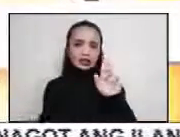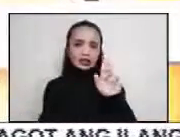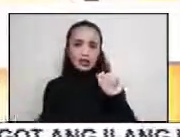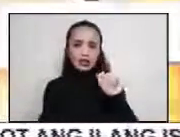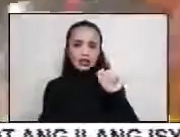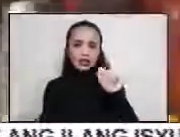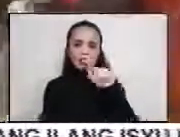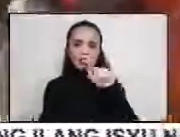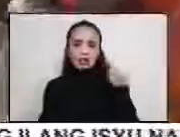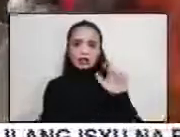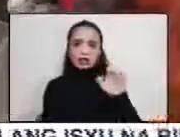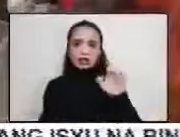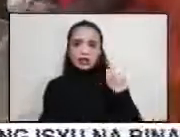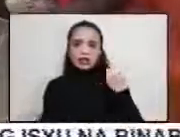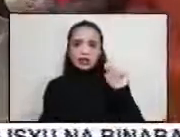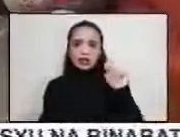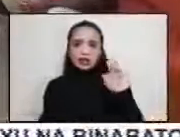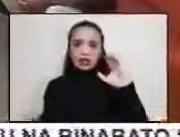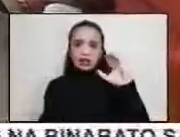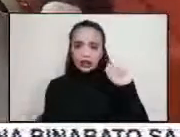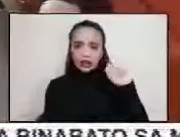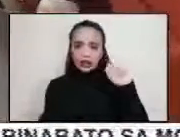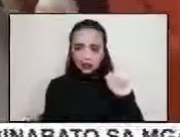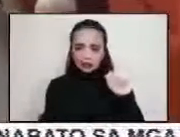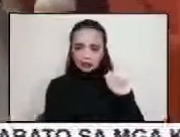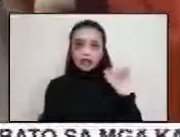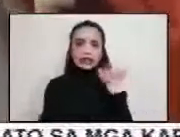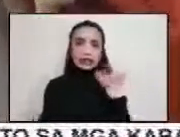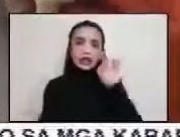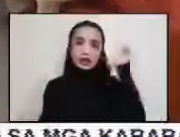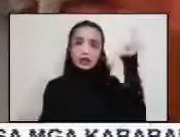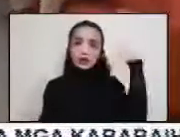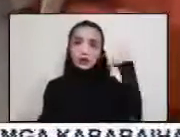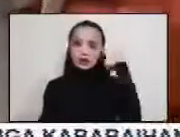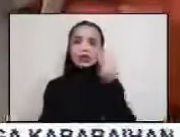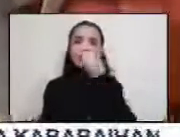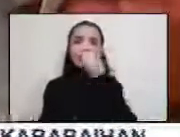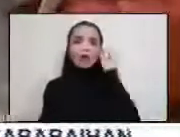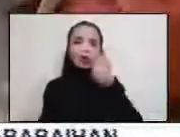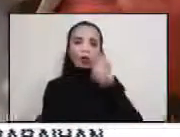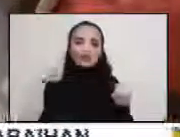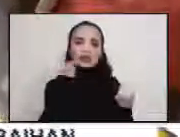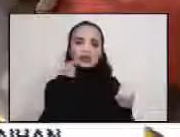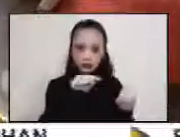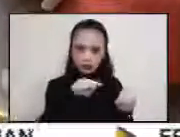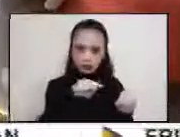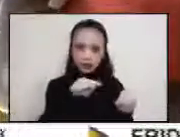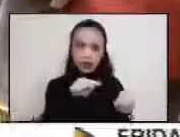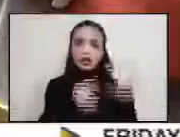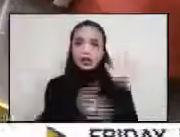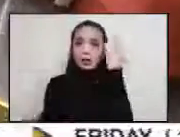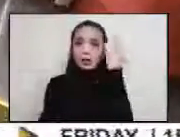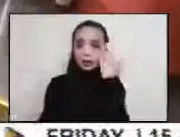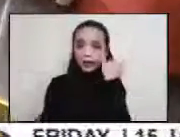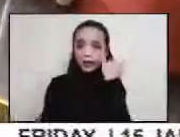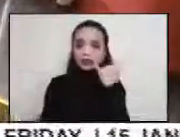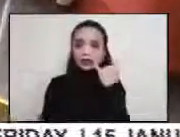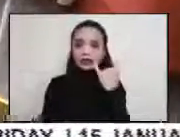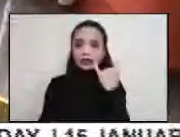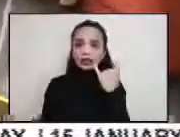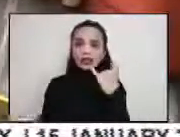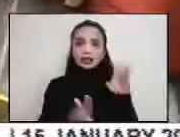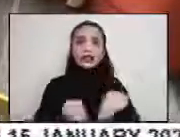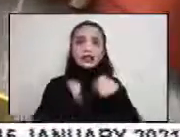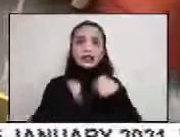mayayaman. Basta ako may vaccine ako nauna. Matagal na yung vaccine ko. Yung aso ko si vaccine. Hello vaccine.